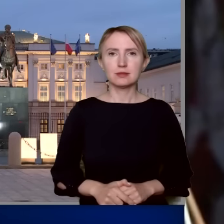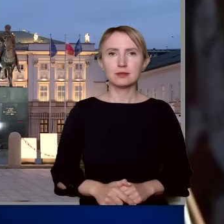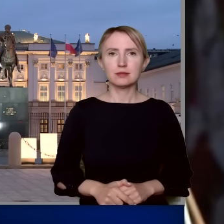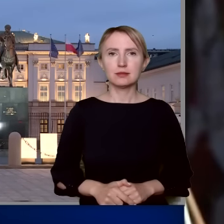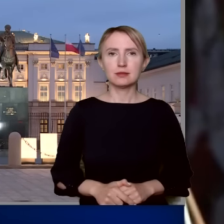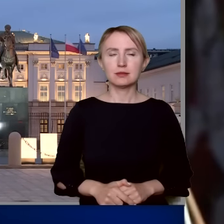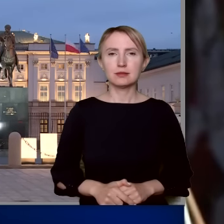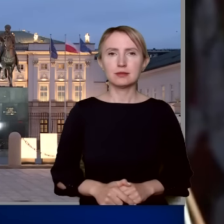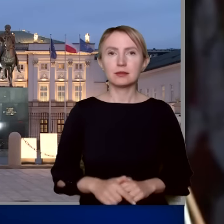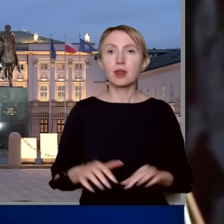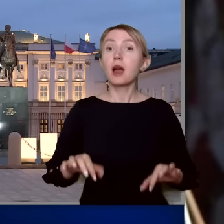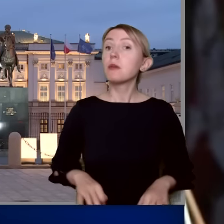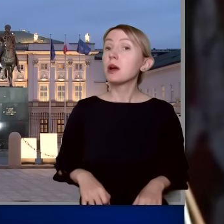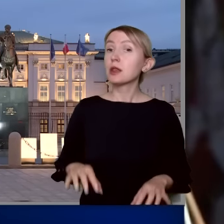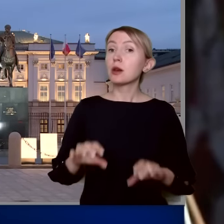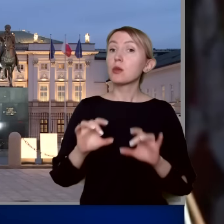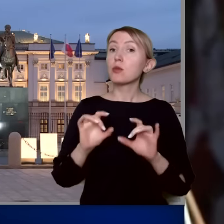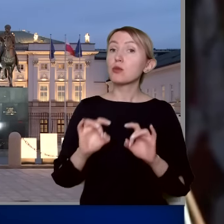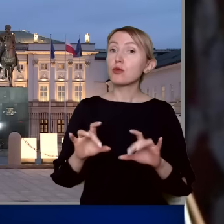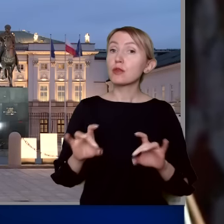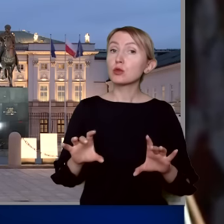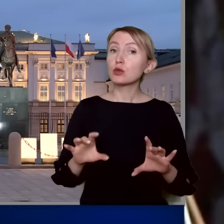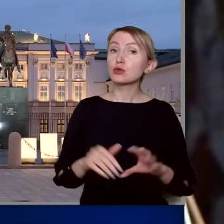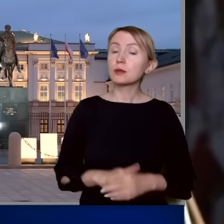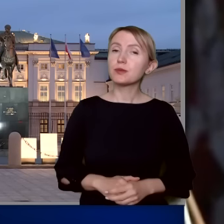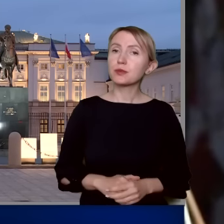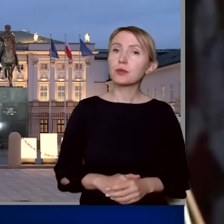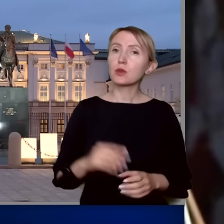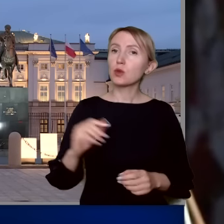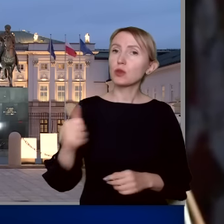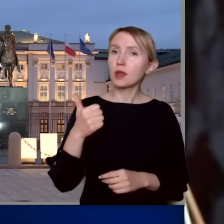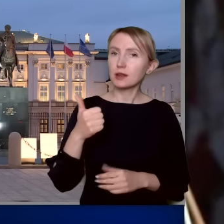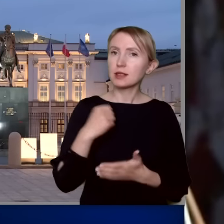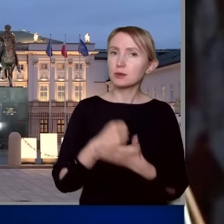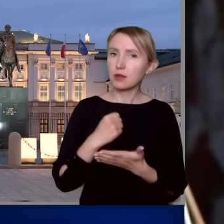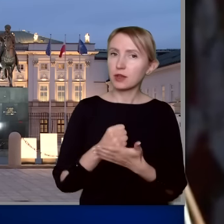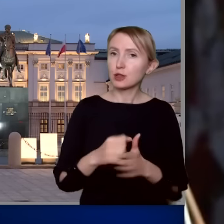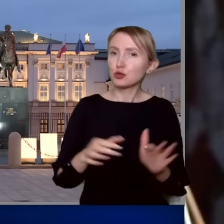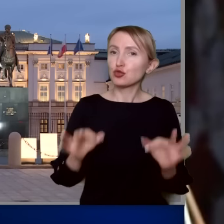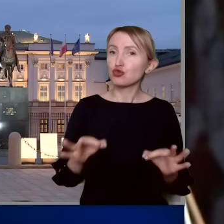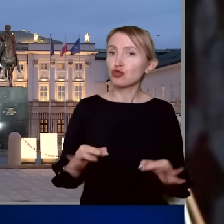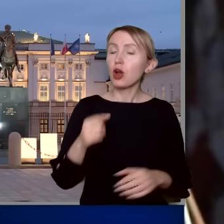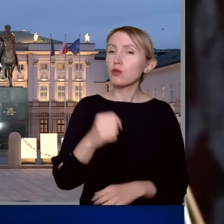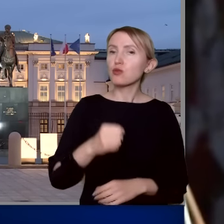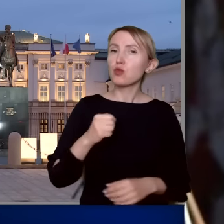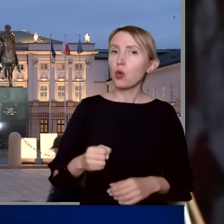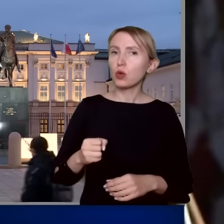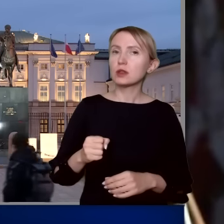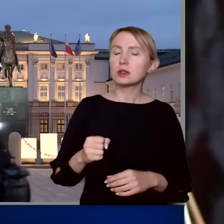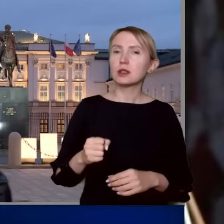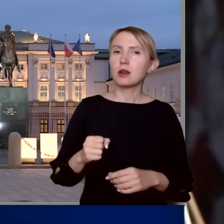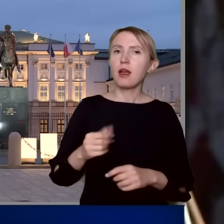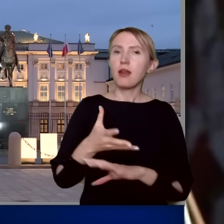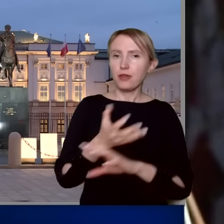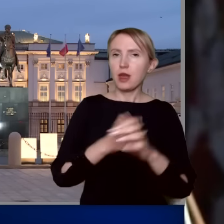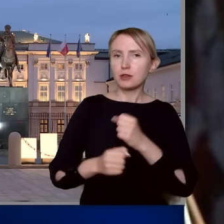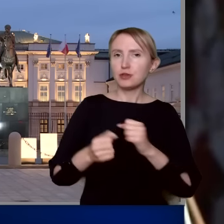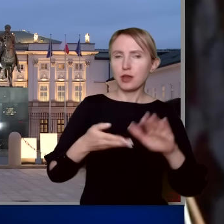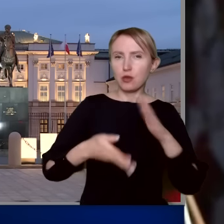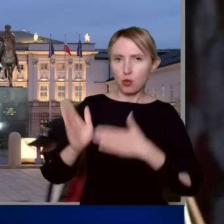Panie profesorze, panie pośle, to jest jedna sprawa. Dzisiaj posłowie opuszczą zakłady karne. To może być tak